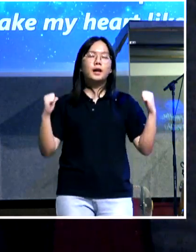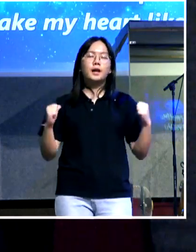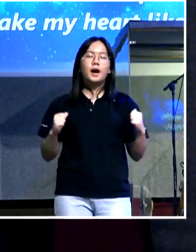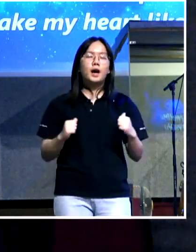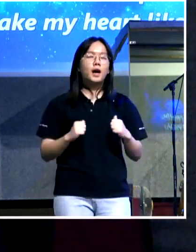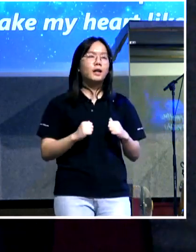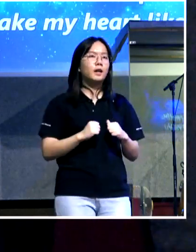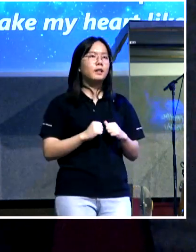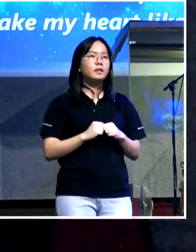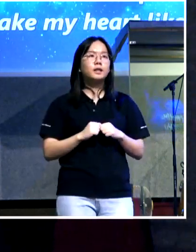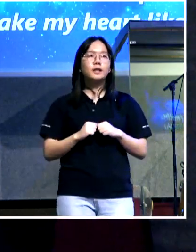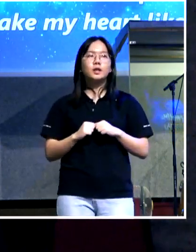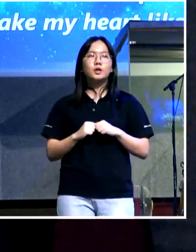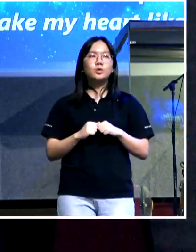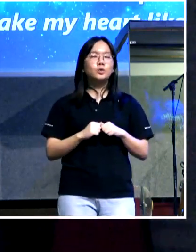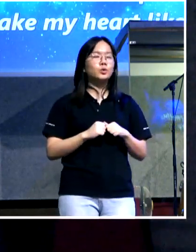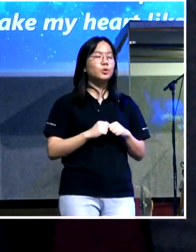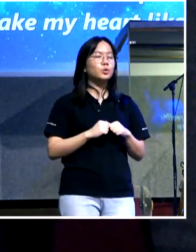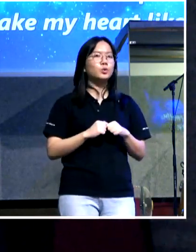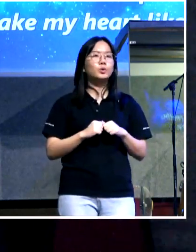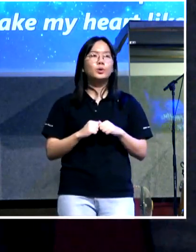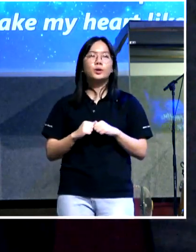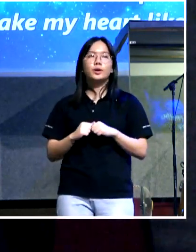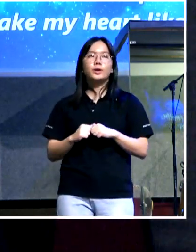Jadikan hatiku